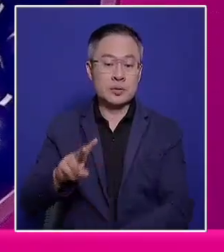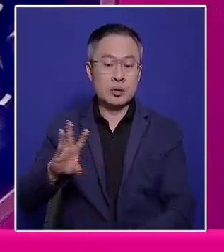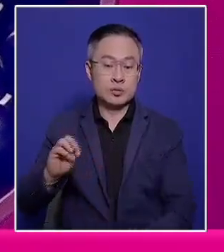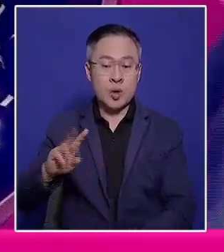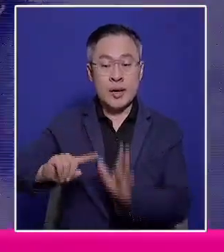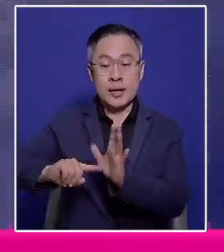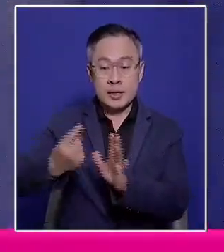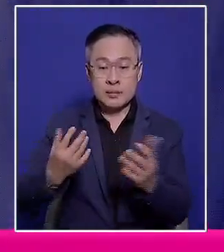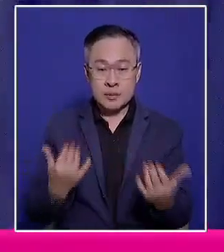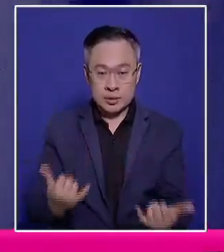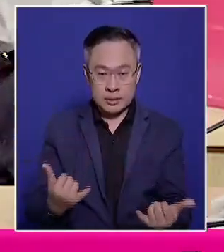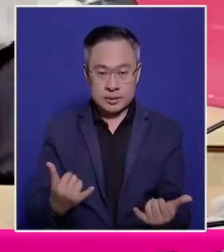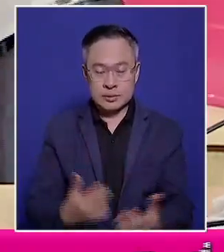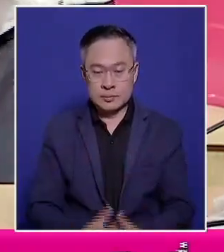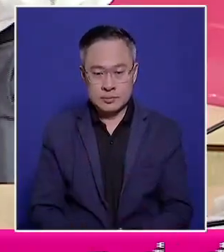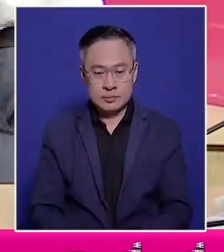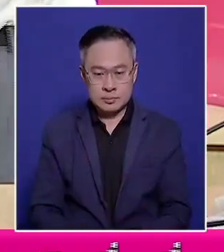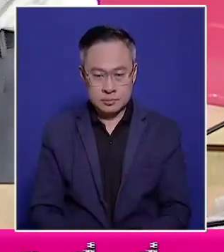บัดนี้ครับ